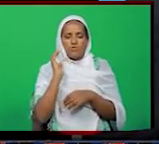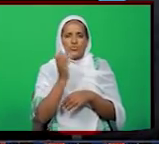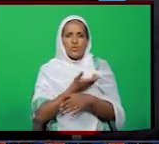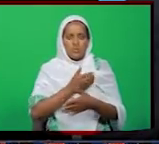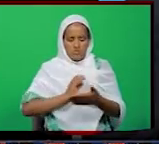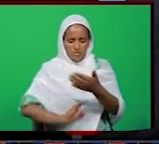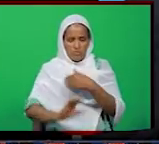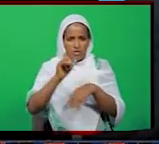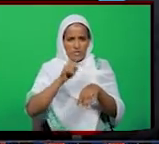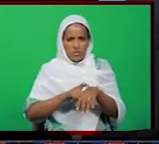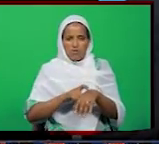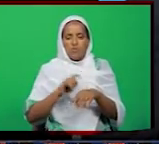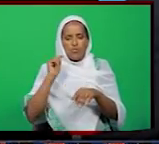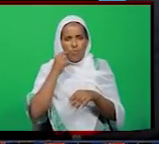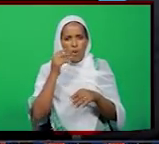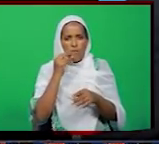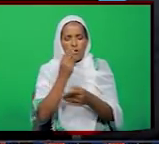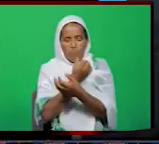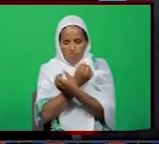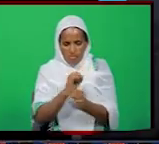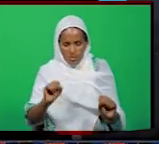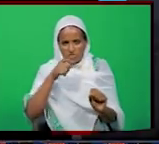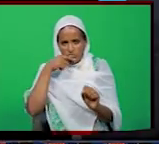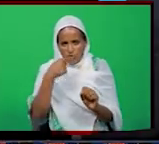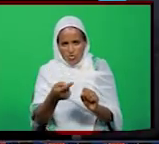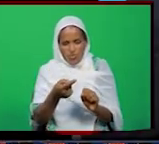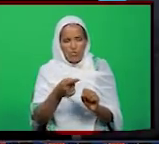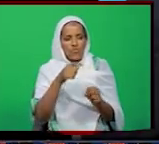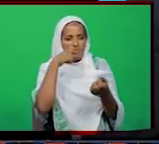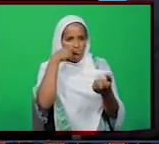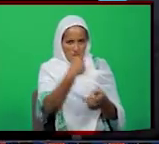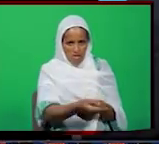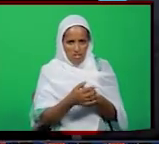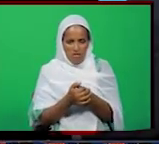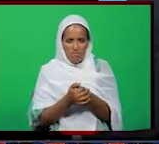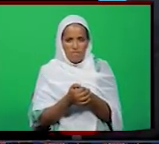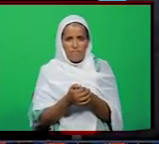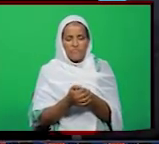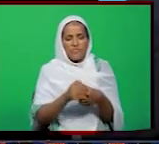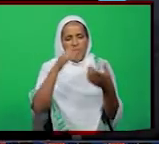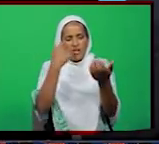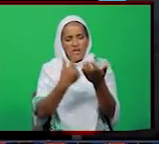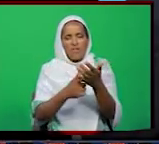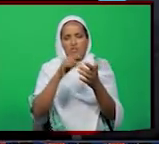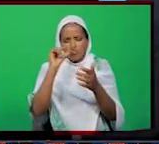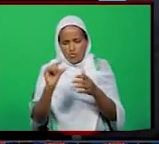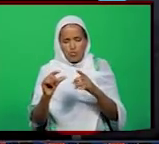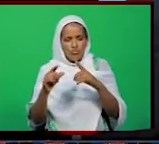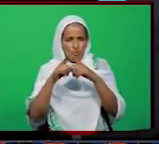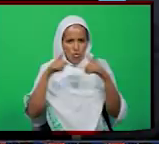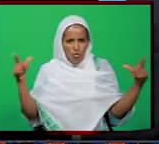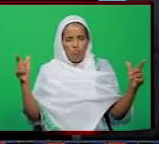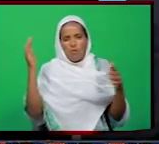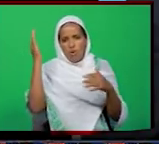እናቶቻችን ሲወልዱ እንኳን ማርያም ማረች ወዘሮ ገሊት ይባላል። ይሄ ትንሹም